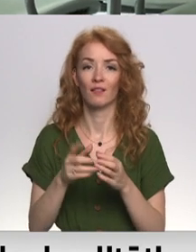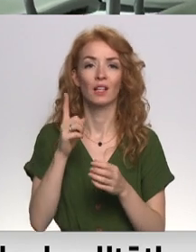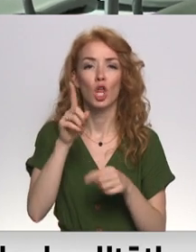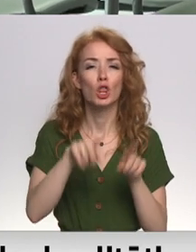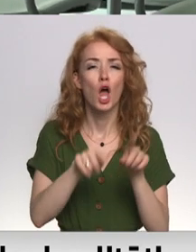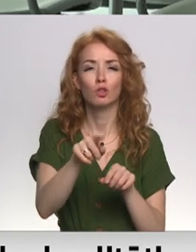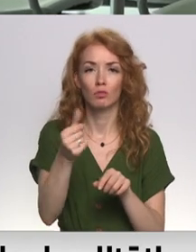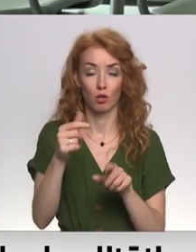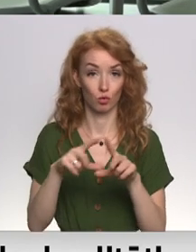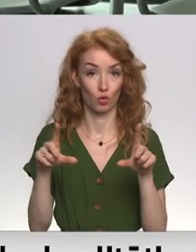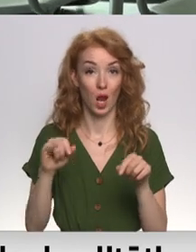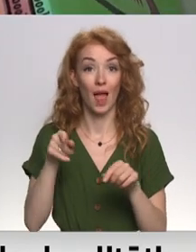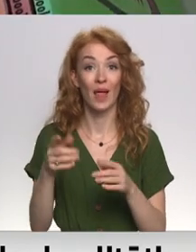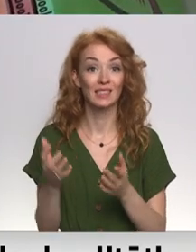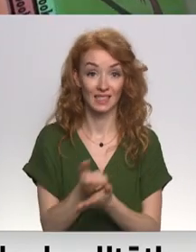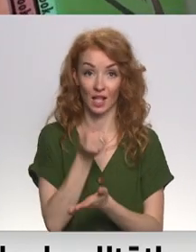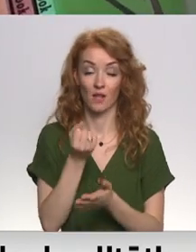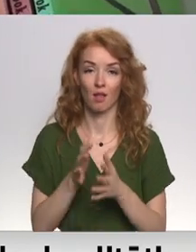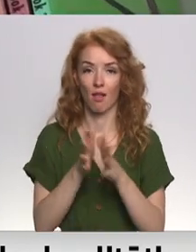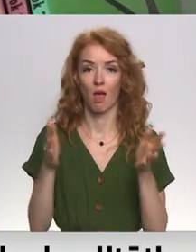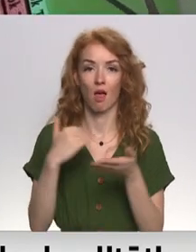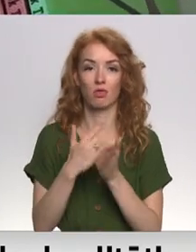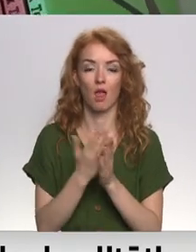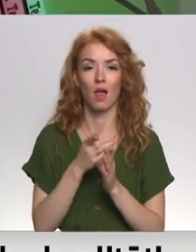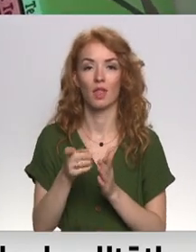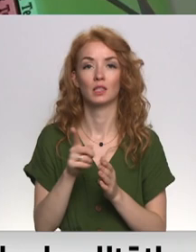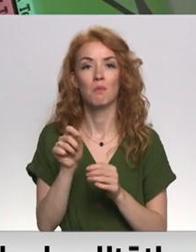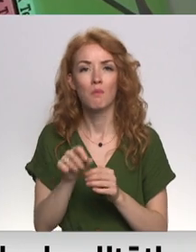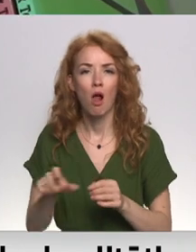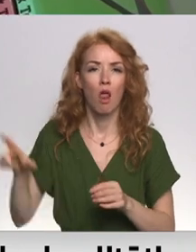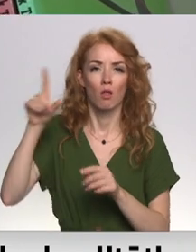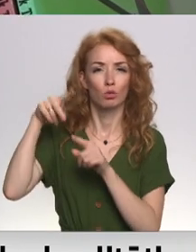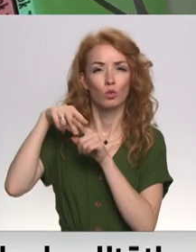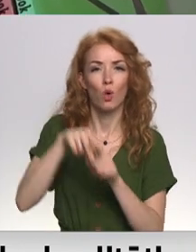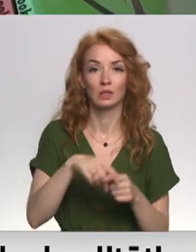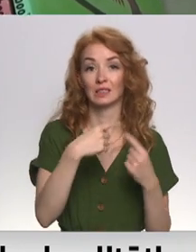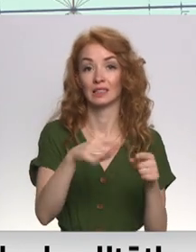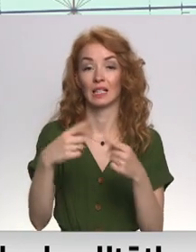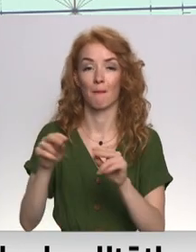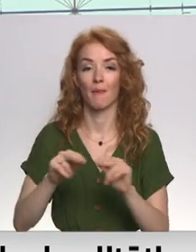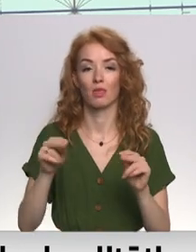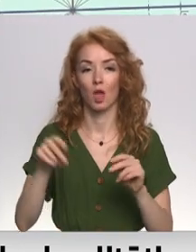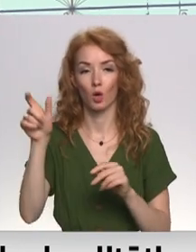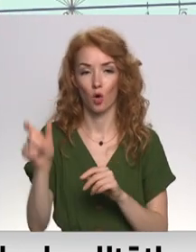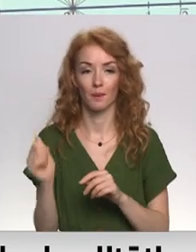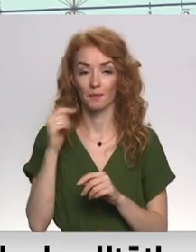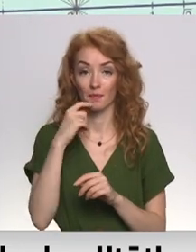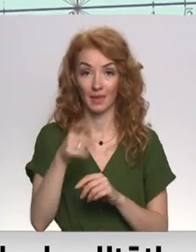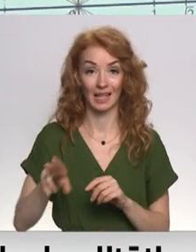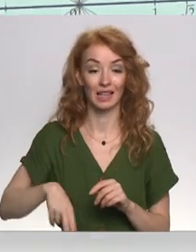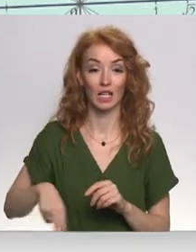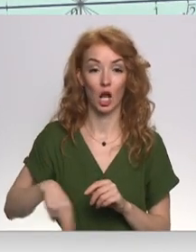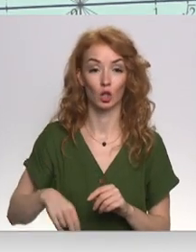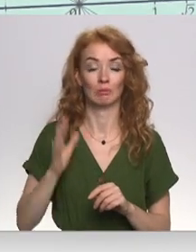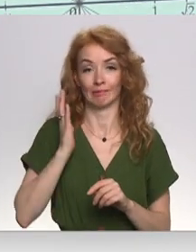skolu. Un pat, ja tas ir izdevies, lielākoties tas ir krietni palielinot slodzes citiem pedagogiem. Direktoram samierinoties